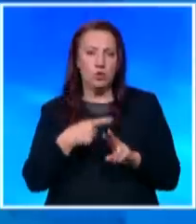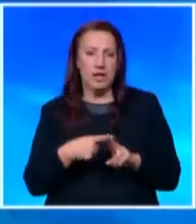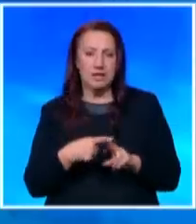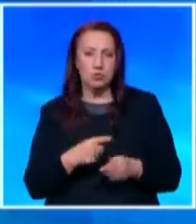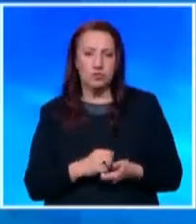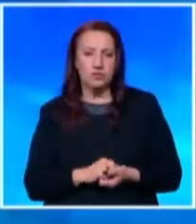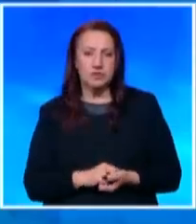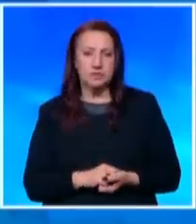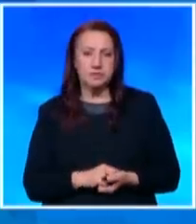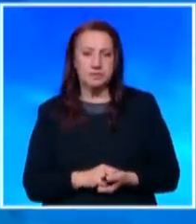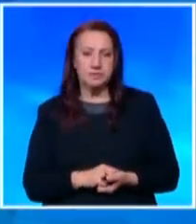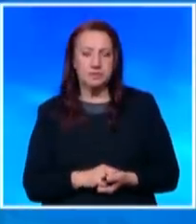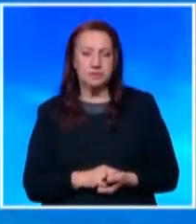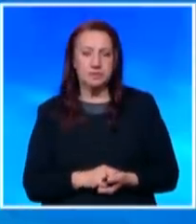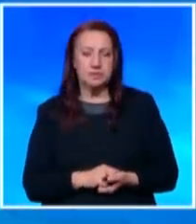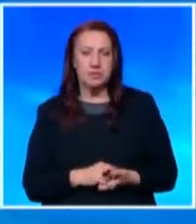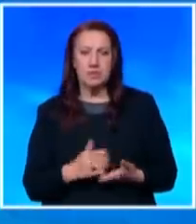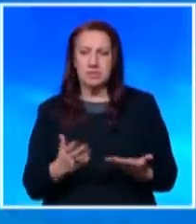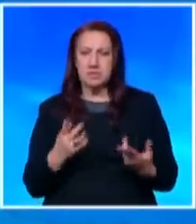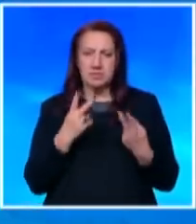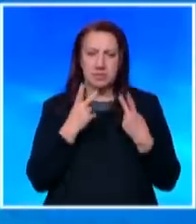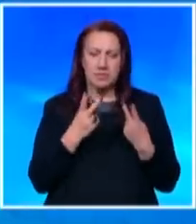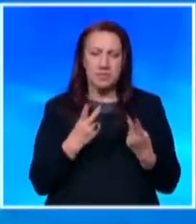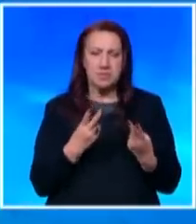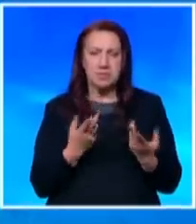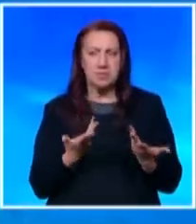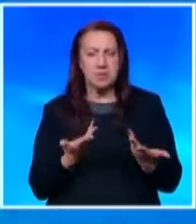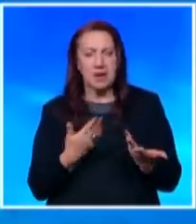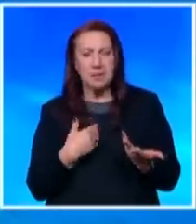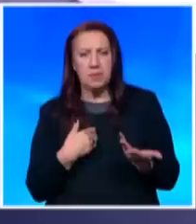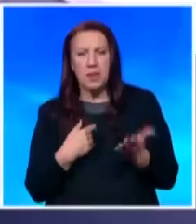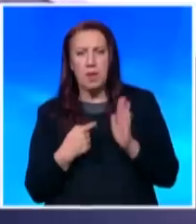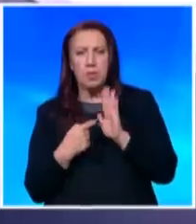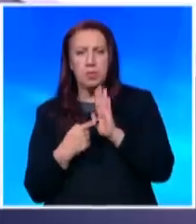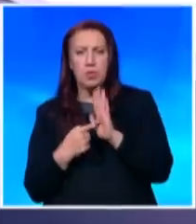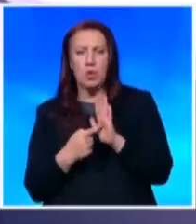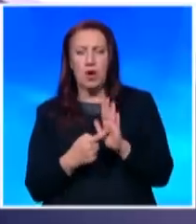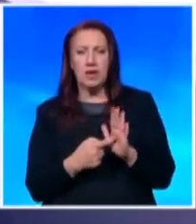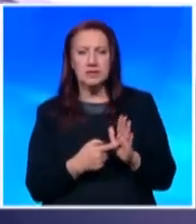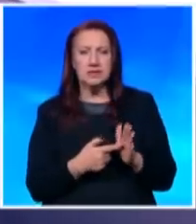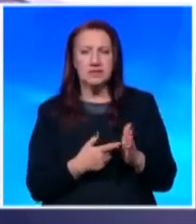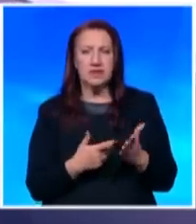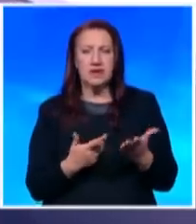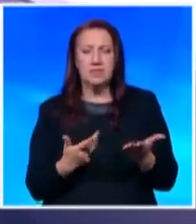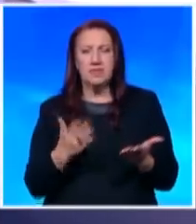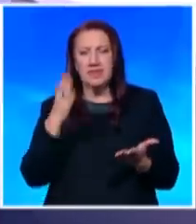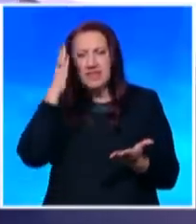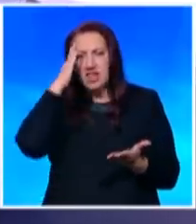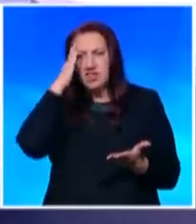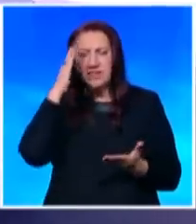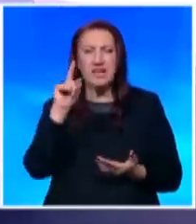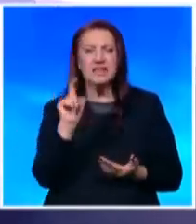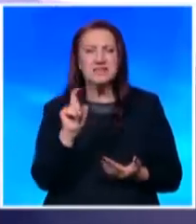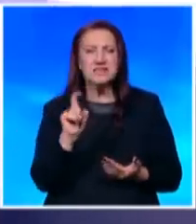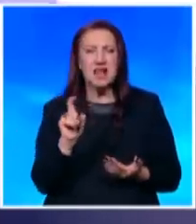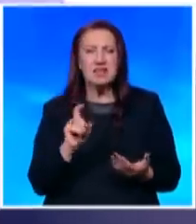дошли. Че ли има някакви индикации за полиорган на недостатъчност в държавата? В